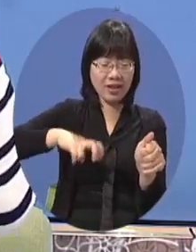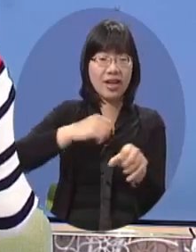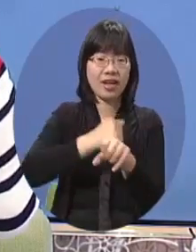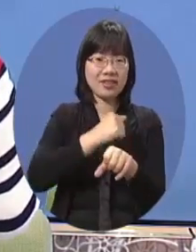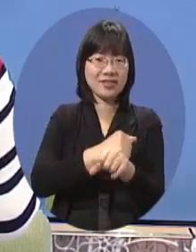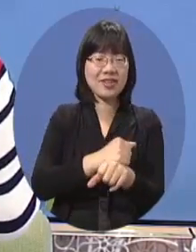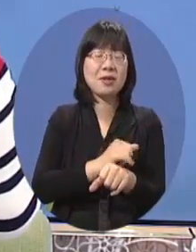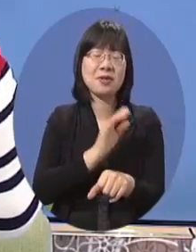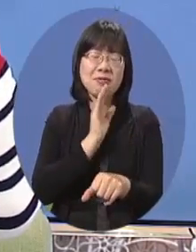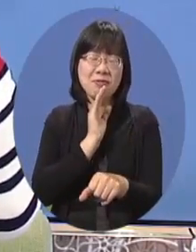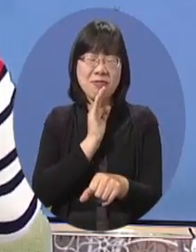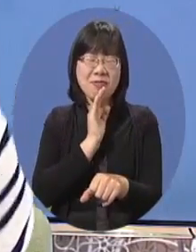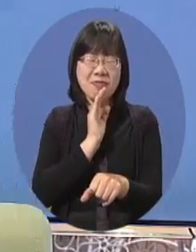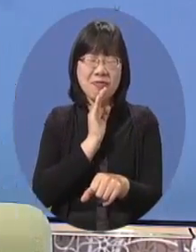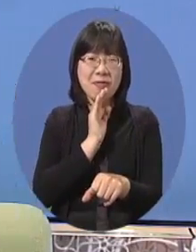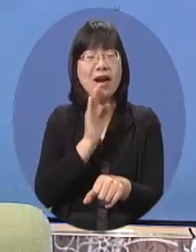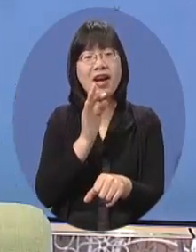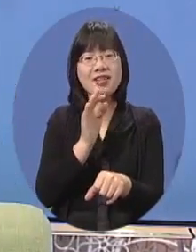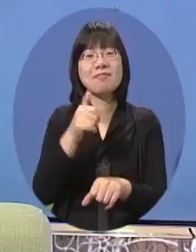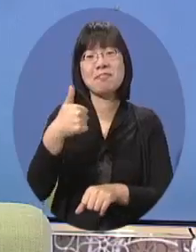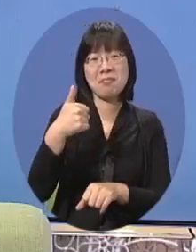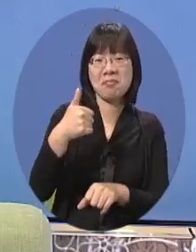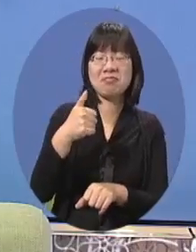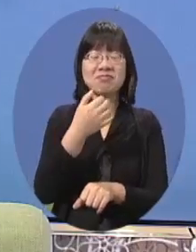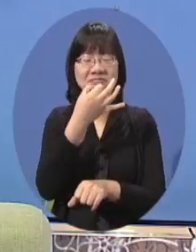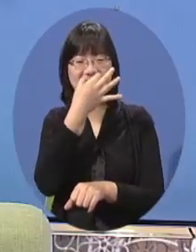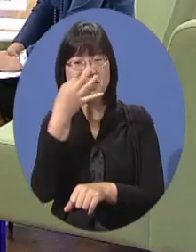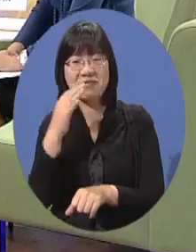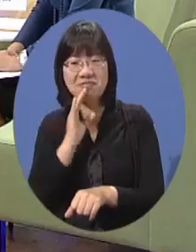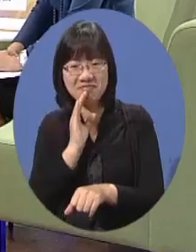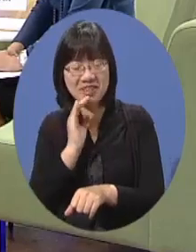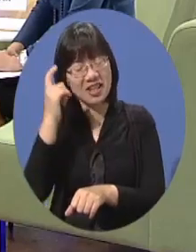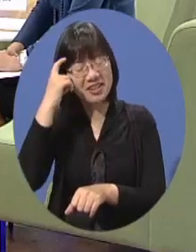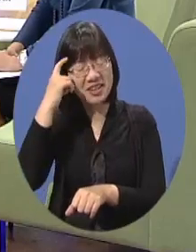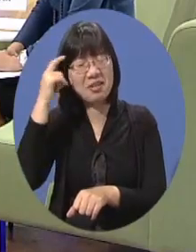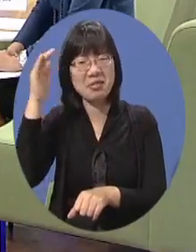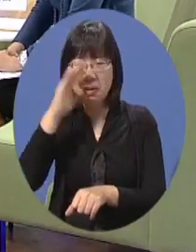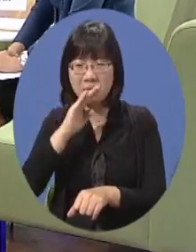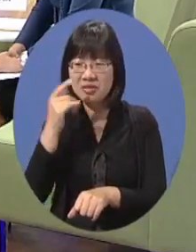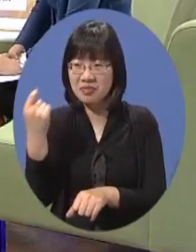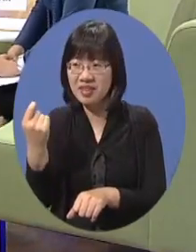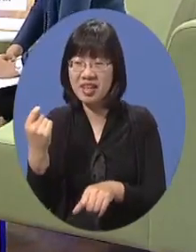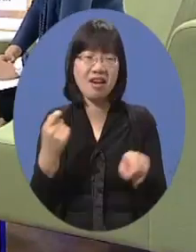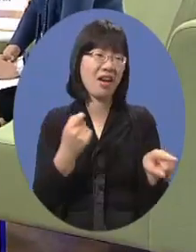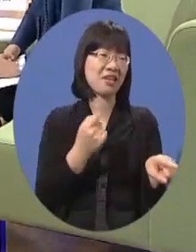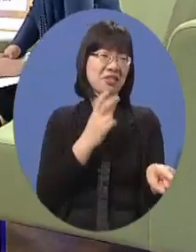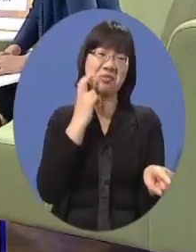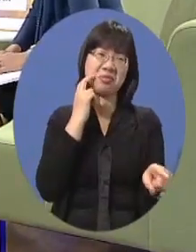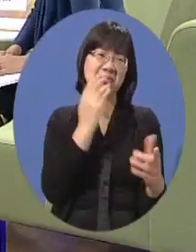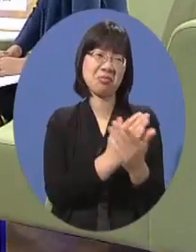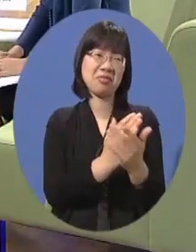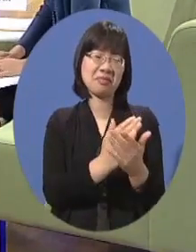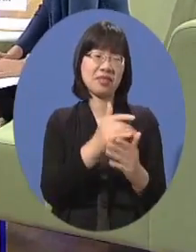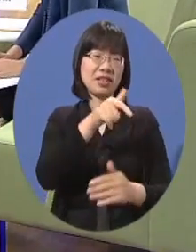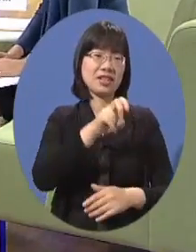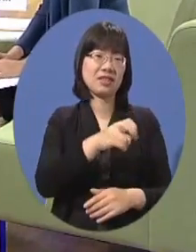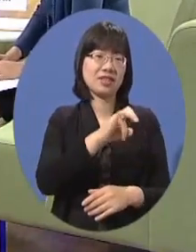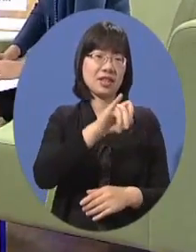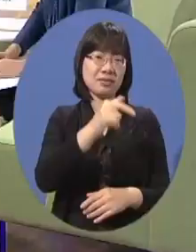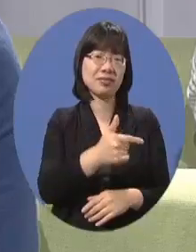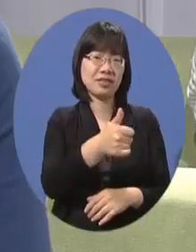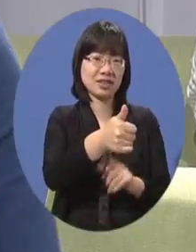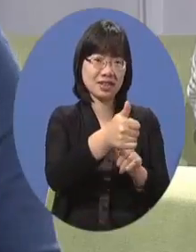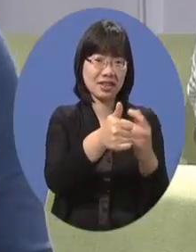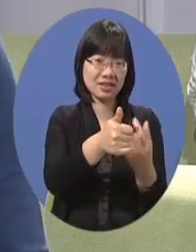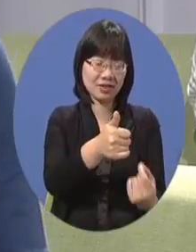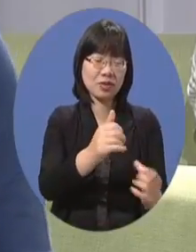좋은 것 같지는 않습니다. 좋으시잖아요. 아닙니다. 어떻게 되는 거죠? 농담하지 마세요. 겸손함은 뭐지? 우리 김생민 씨 같은 국민 MC가